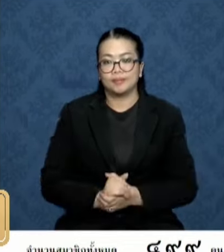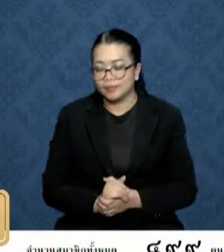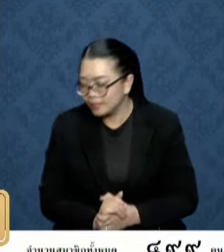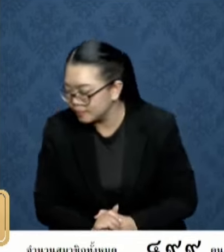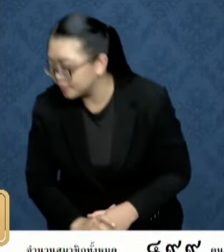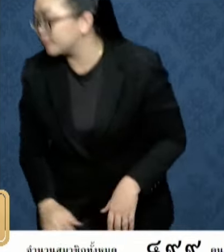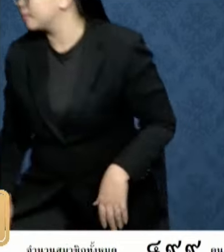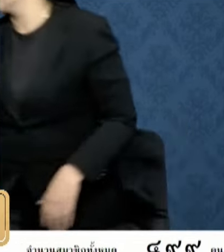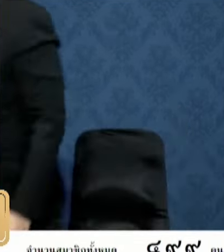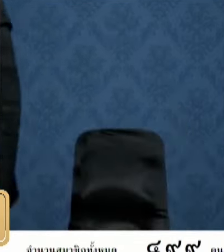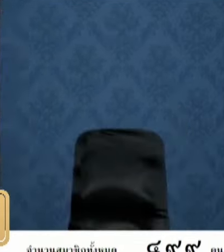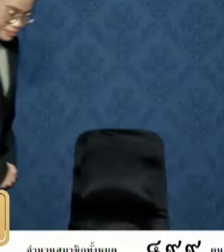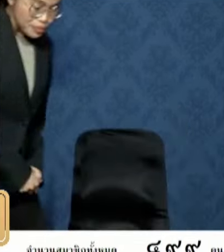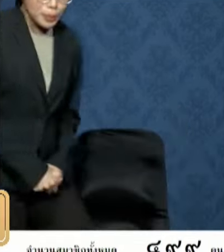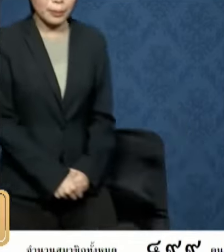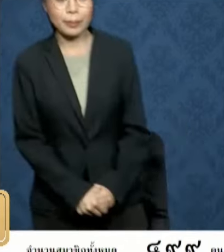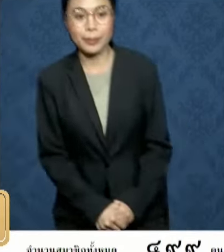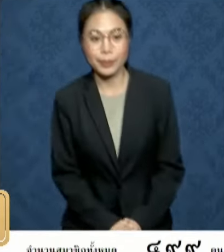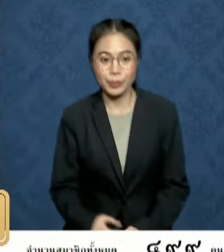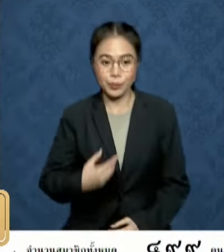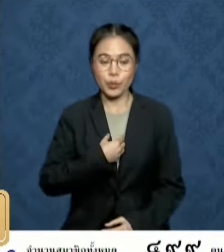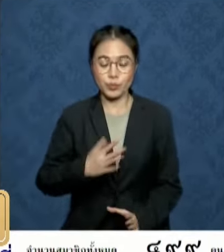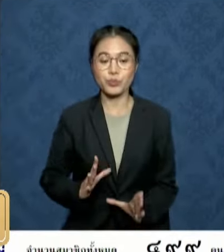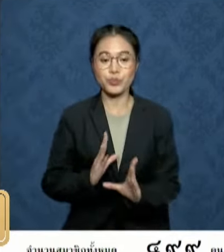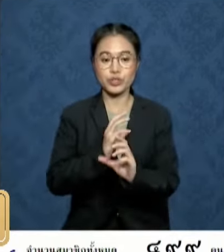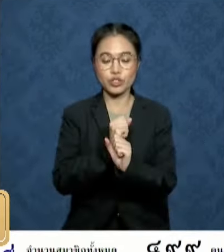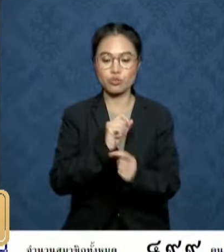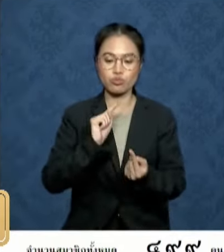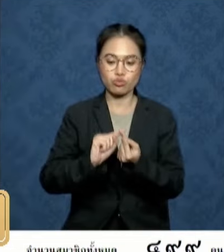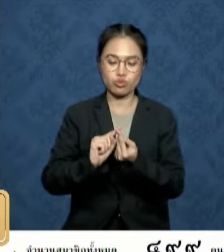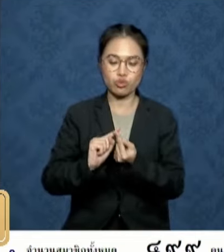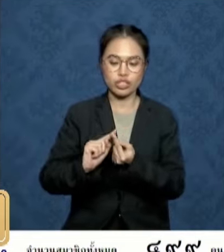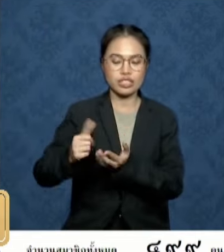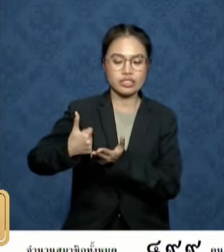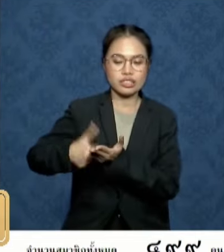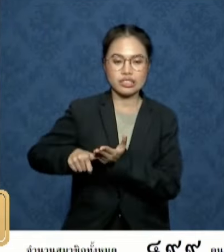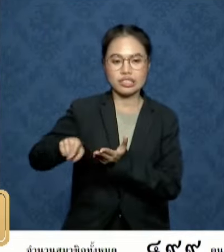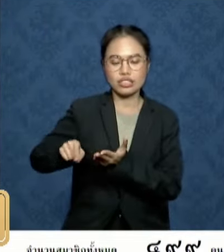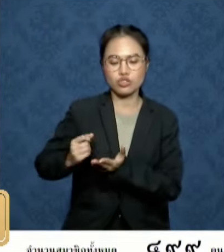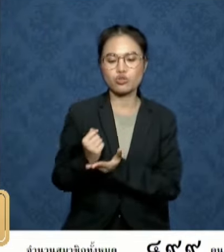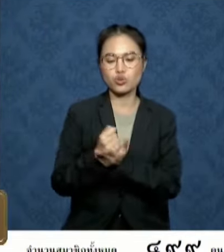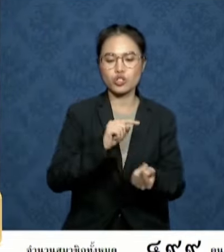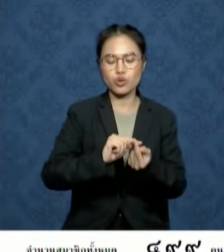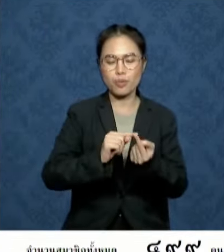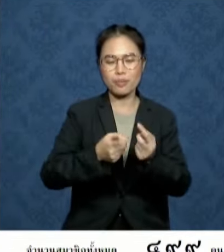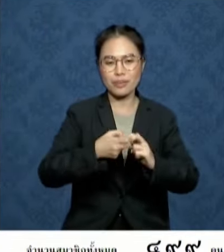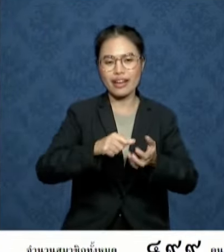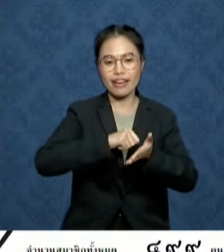ทันประทานครับผมขอสรุปว่าการที่ลกหนบางกุมทคจะไดรความชวยเหอจากมตรการณแ้นี่